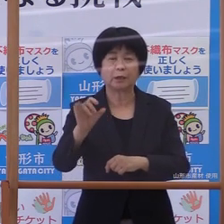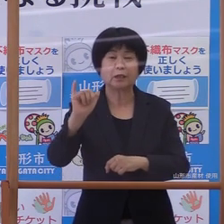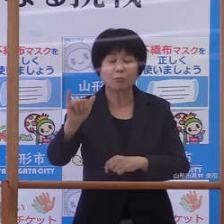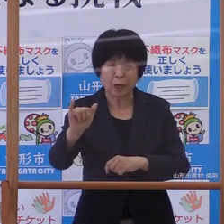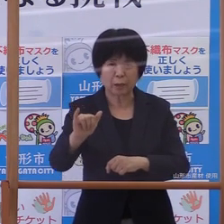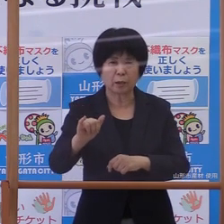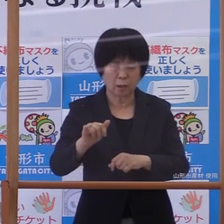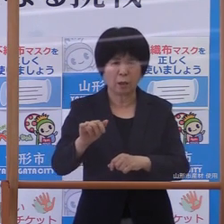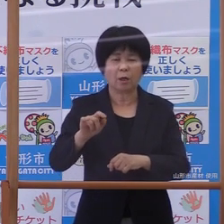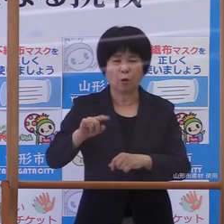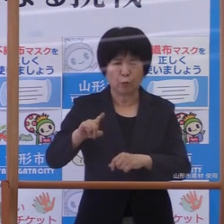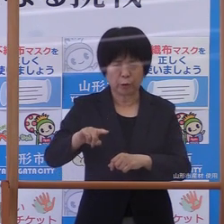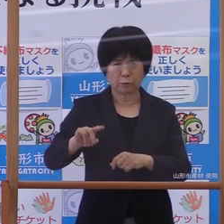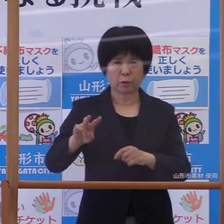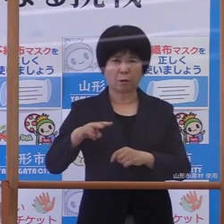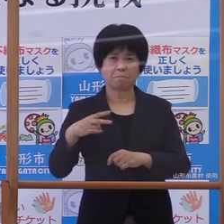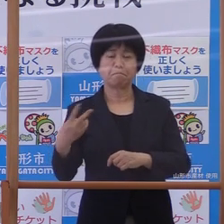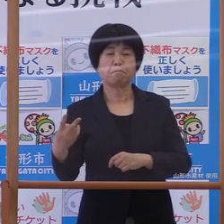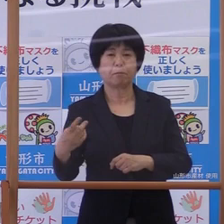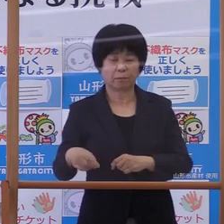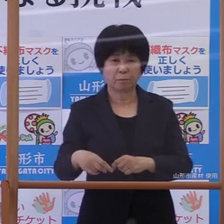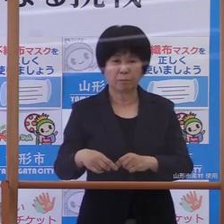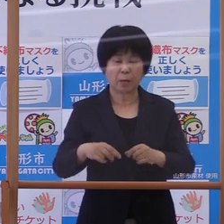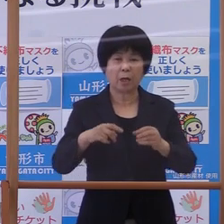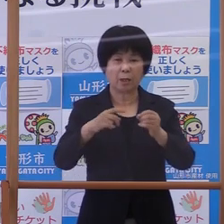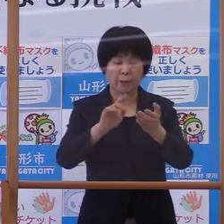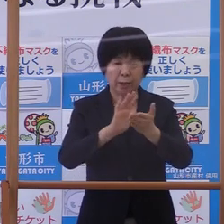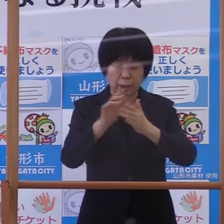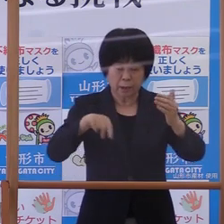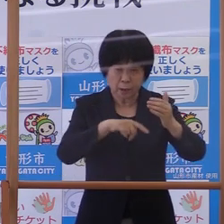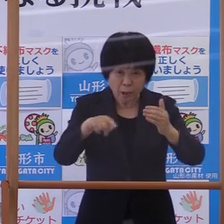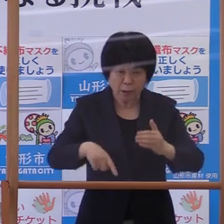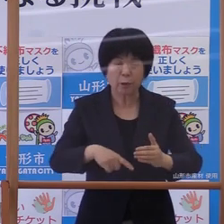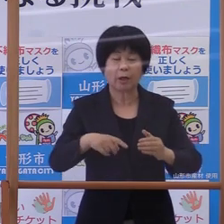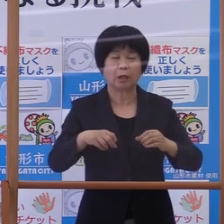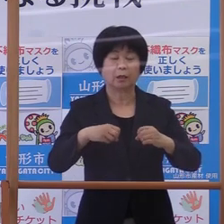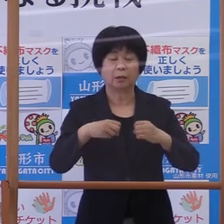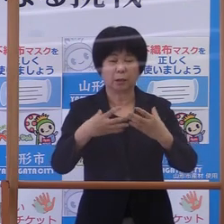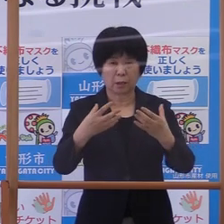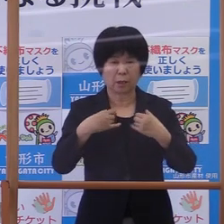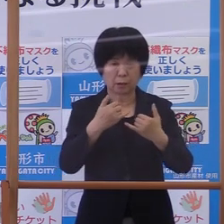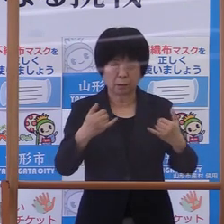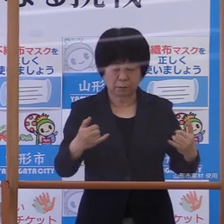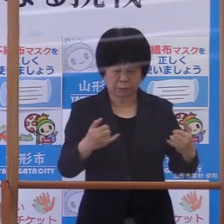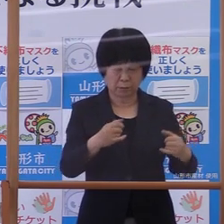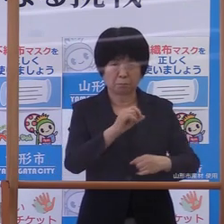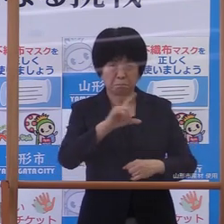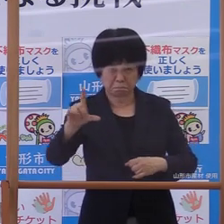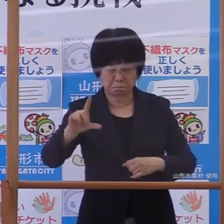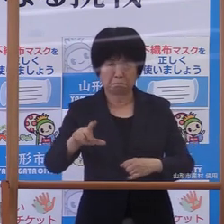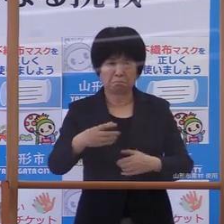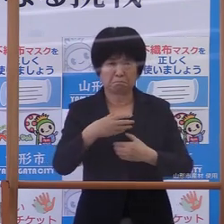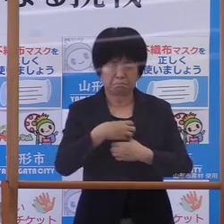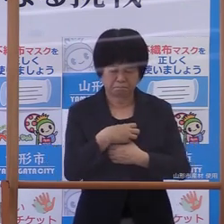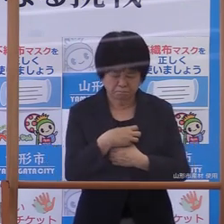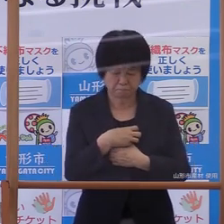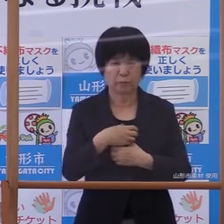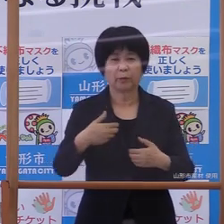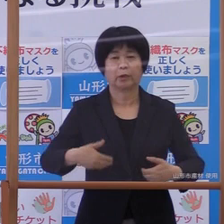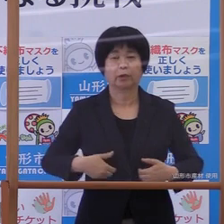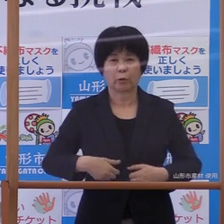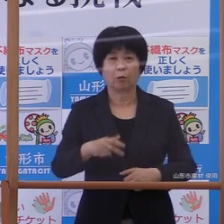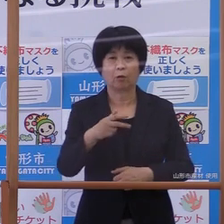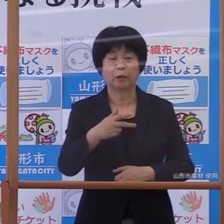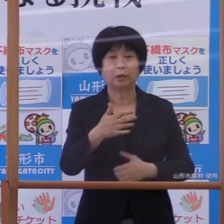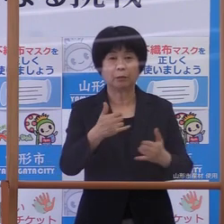ウイルスが置き換わっていることから、全県的には新規感染者が多く、引き続き警戒が必要な状況であります。市